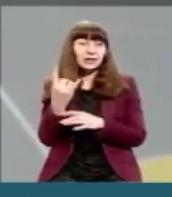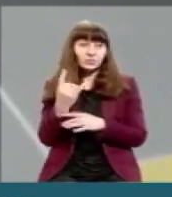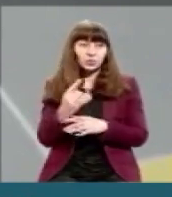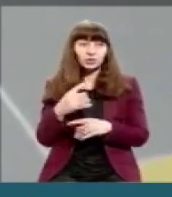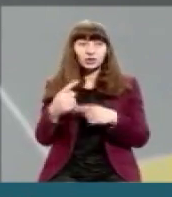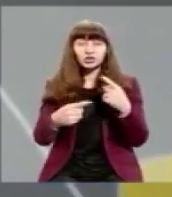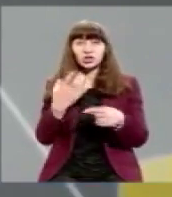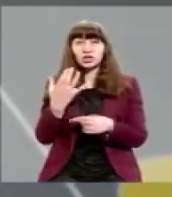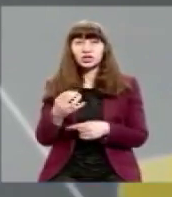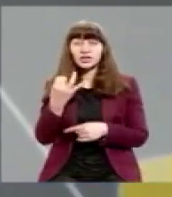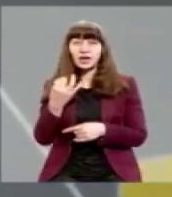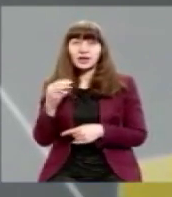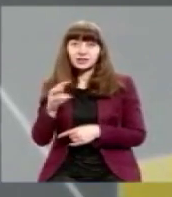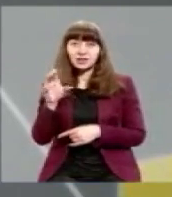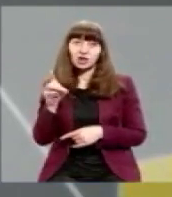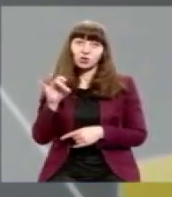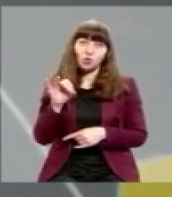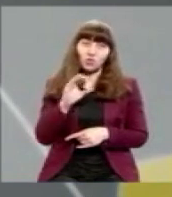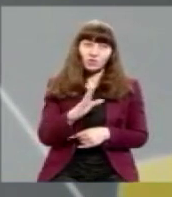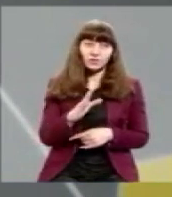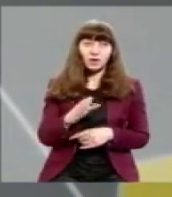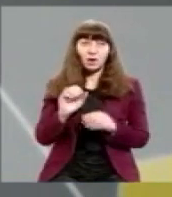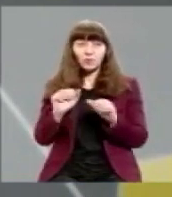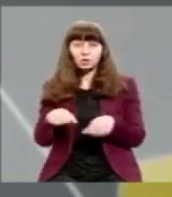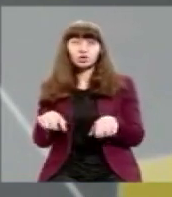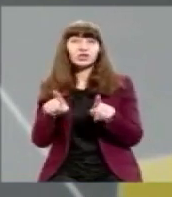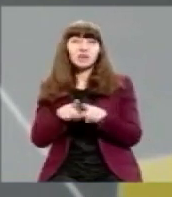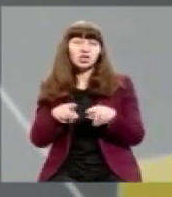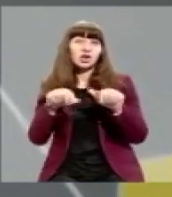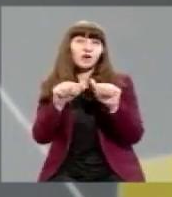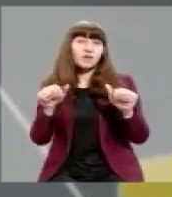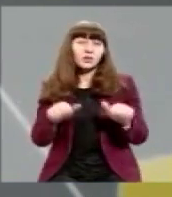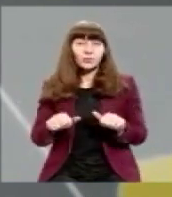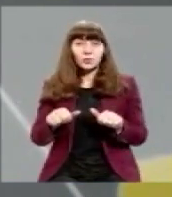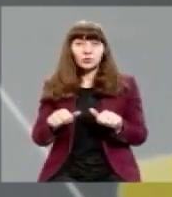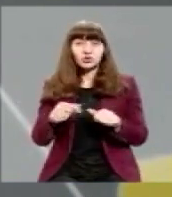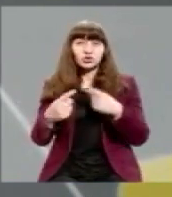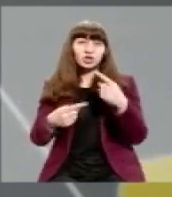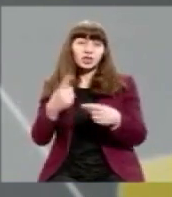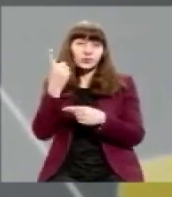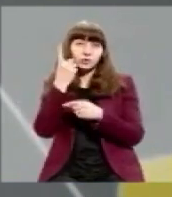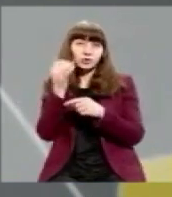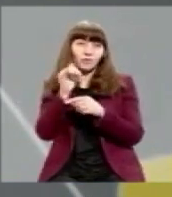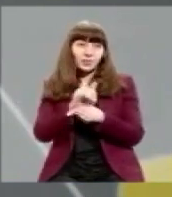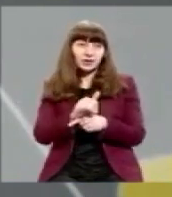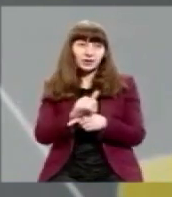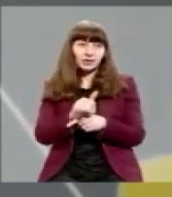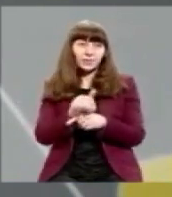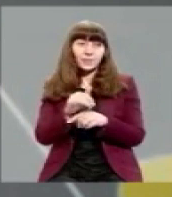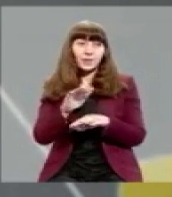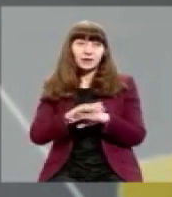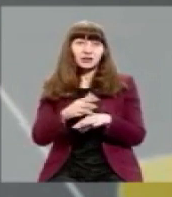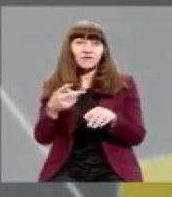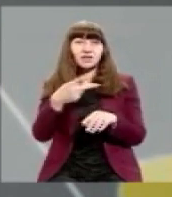через сайт ЕГОВ.КЗ. Можно также оформить данную выплату через мобильные приложения банка